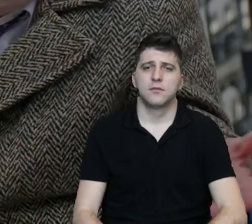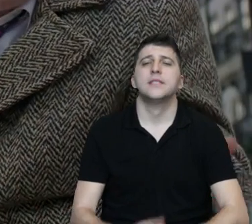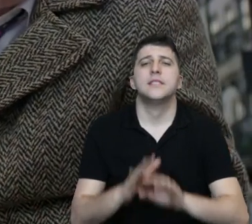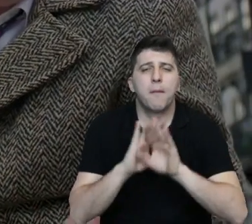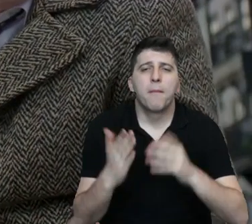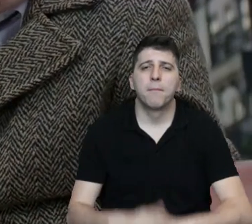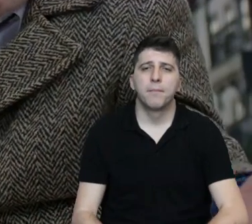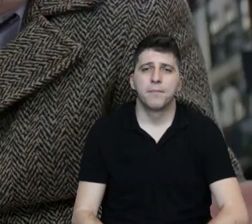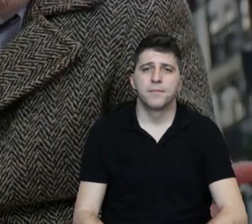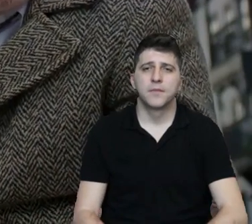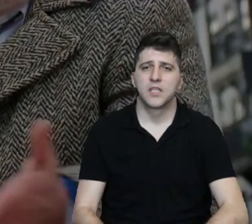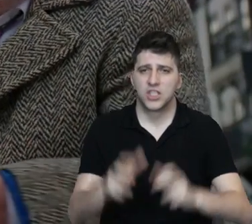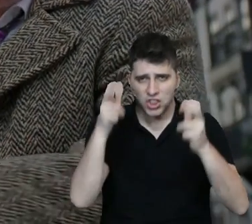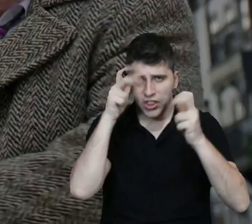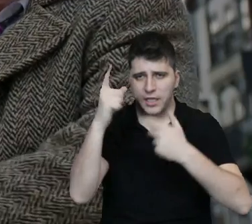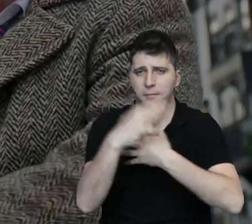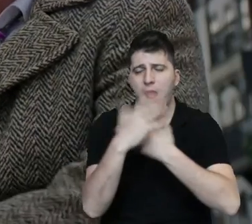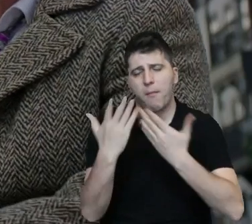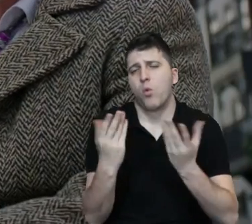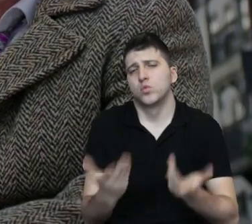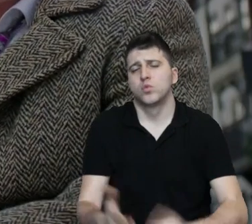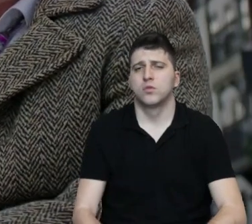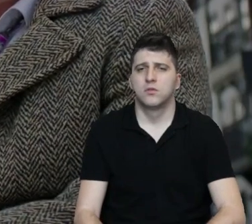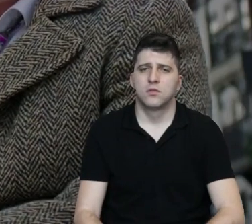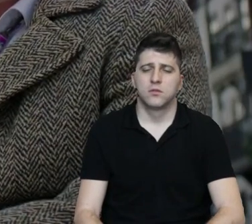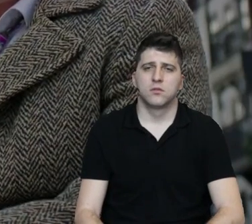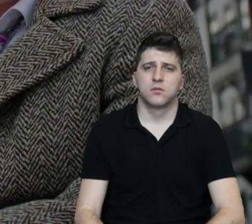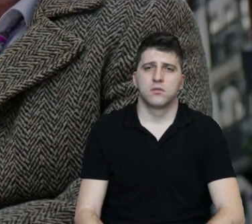Tamam. Şeytan da bir melek ama olsun.